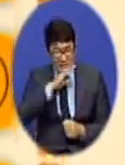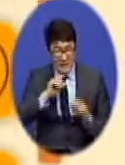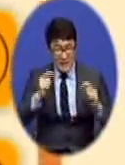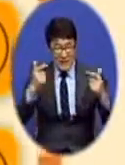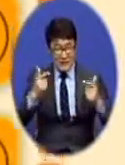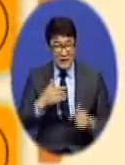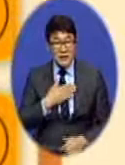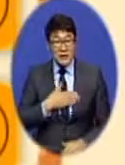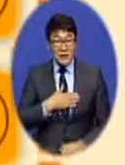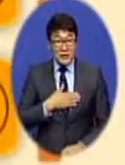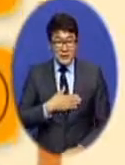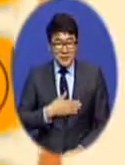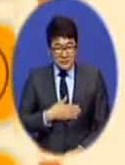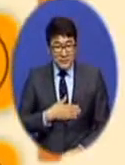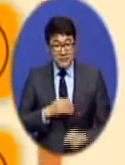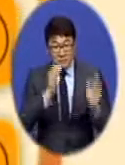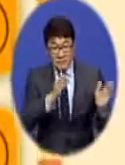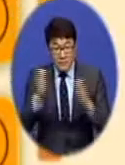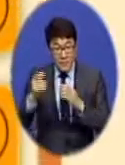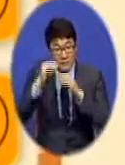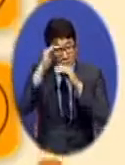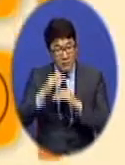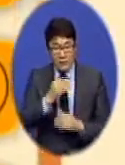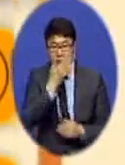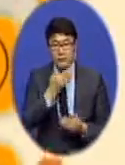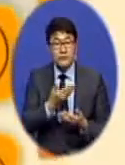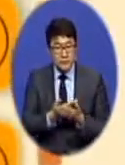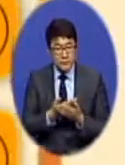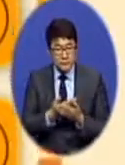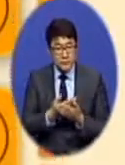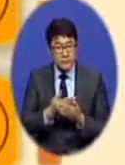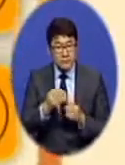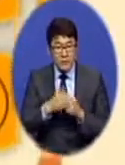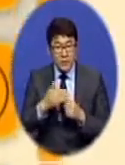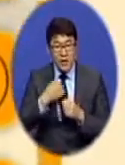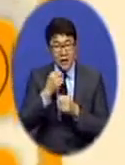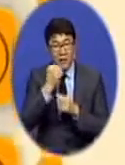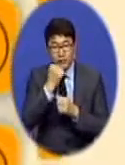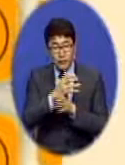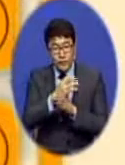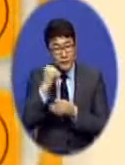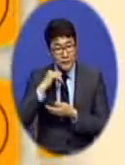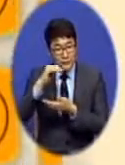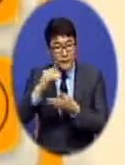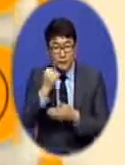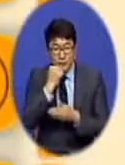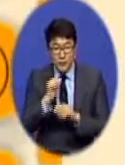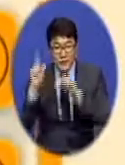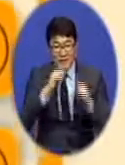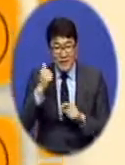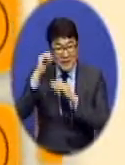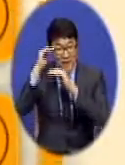그렇게 따지면 또 네, 네. 예. 자, 아무튼 네. 뭐 이런 것들 예, 중요합니다. 그만큼 제가 유머도 전해지고 웃음도 전해진다는 건 웃고 살자는 이야기고요. 네.